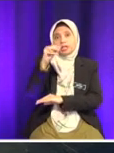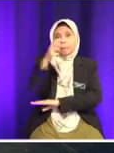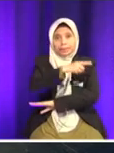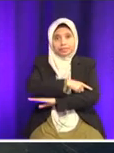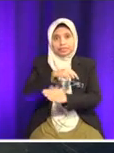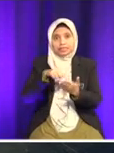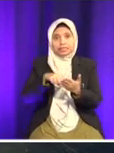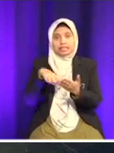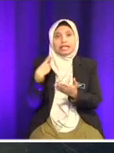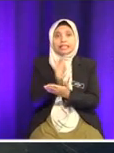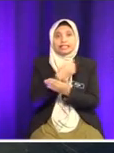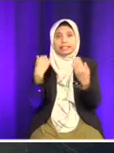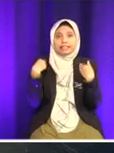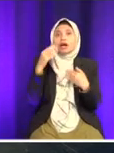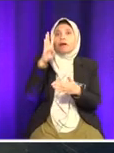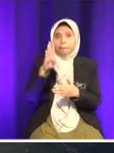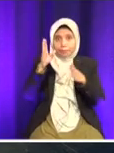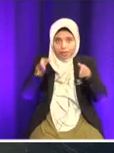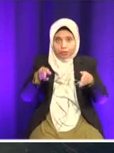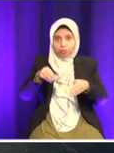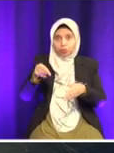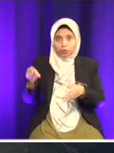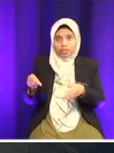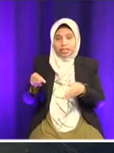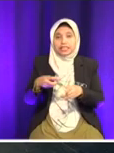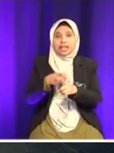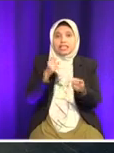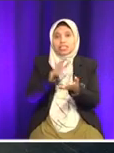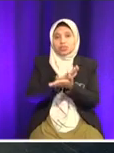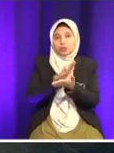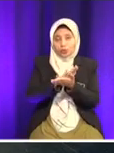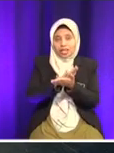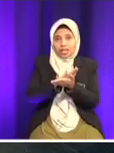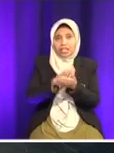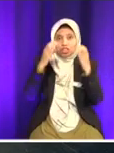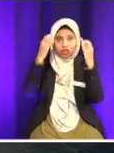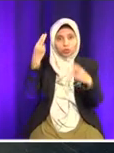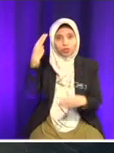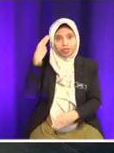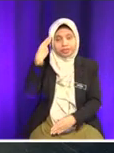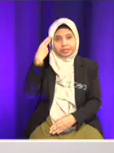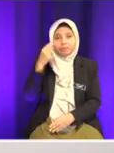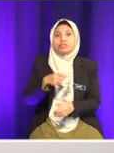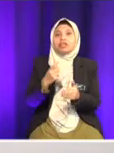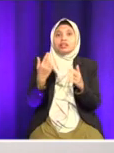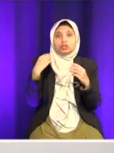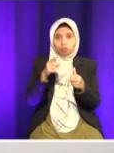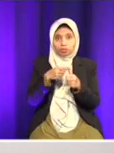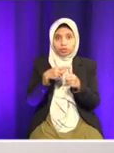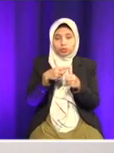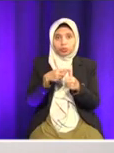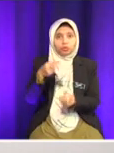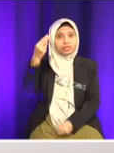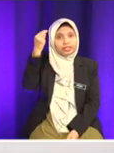kita hari ini kita ada empat orang murid-murid daripada sekolah saya oke kita Naim